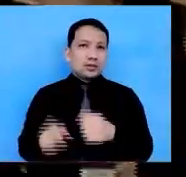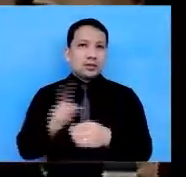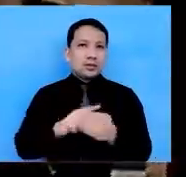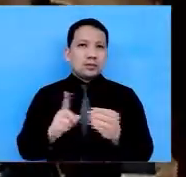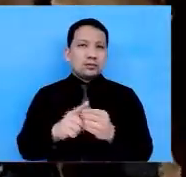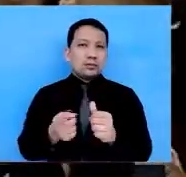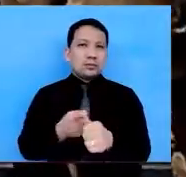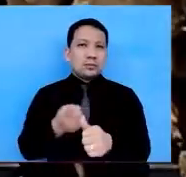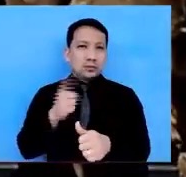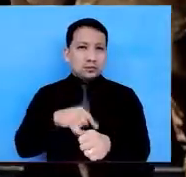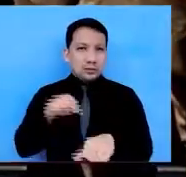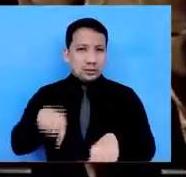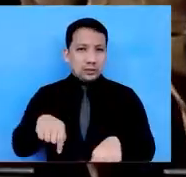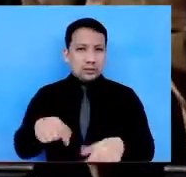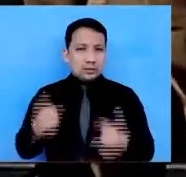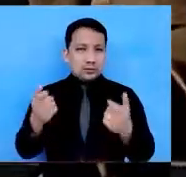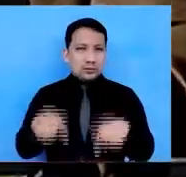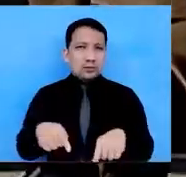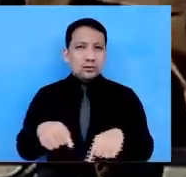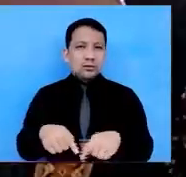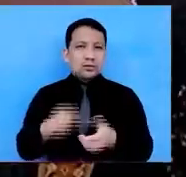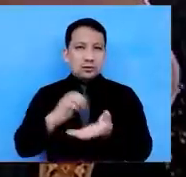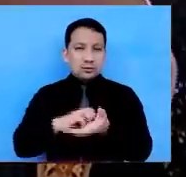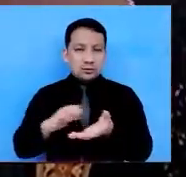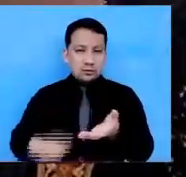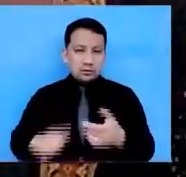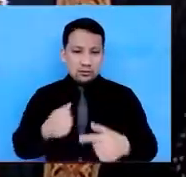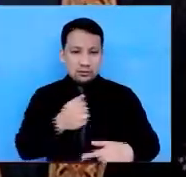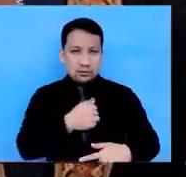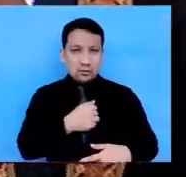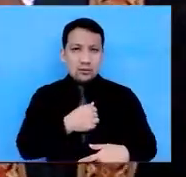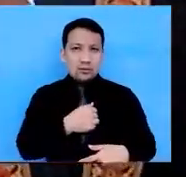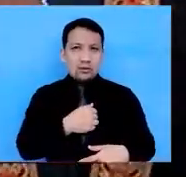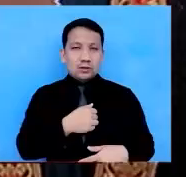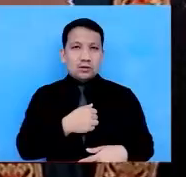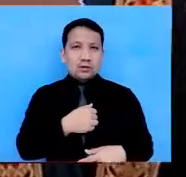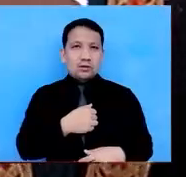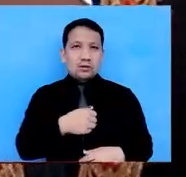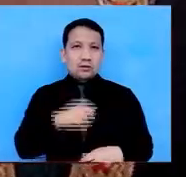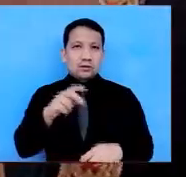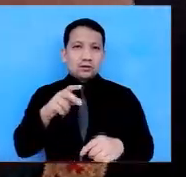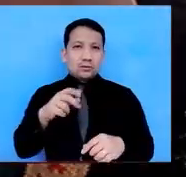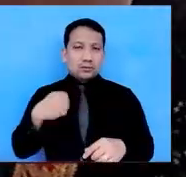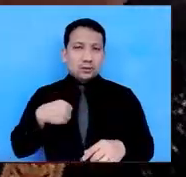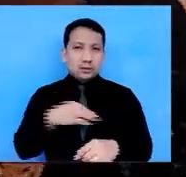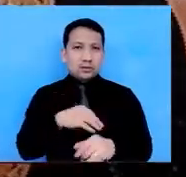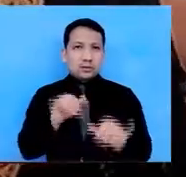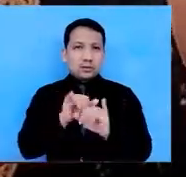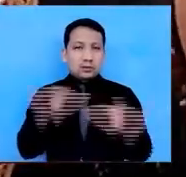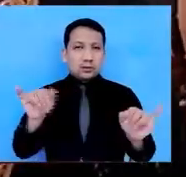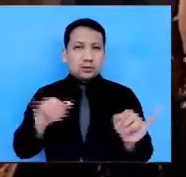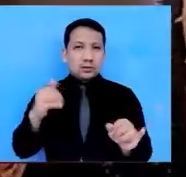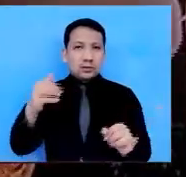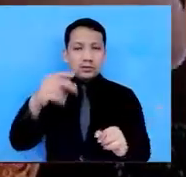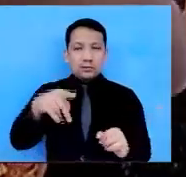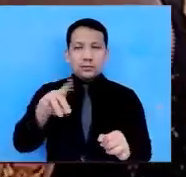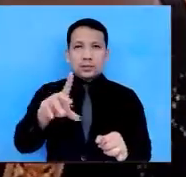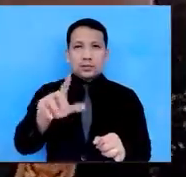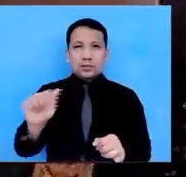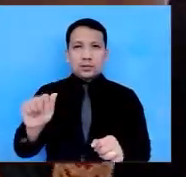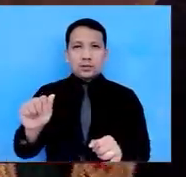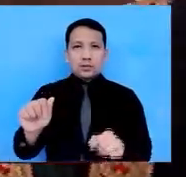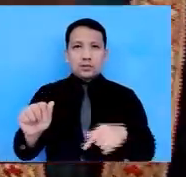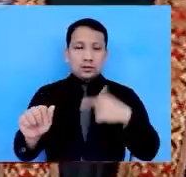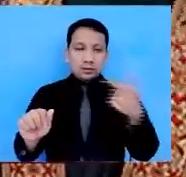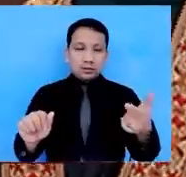sa Bilibid. Kinakaltasan ng mga gwardiya yan. Kinakaltasan ng mga tao dito. Ganun din naman sa PIDEA, ginagawa rin daw yan. Ginagawa